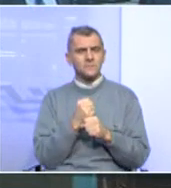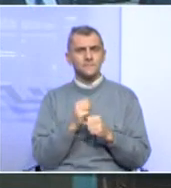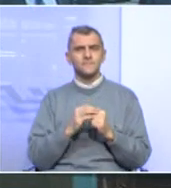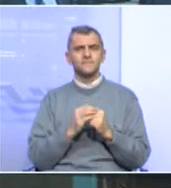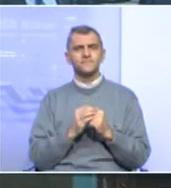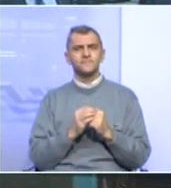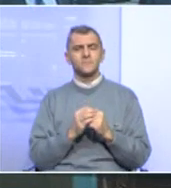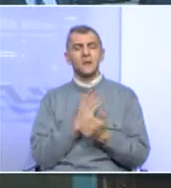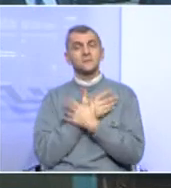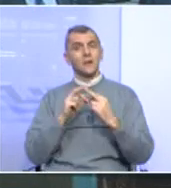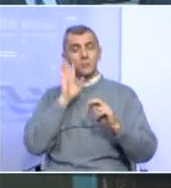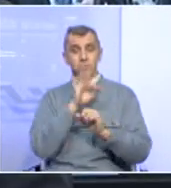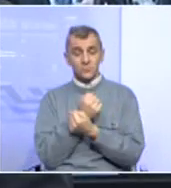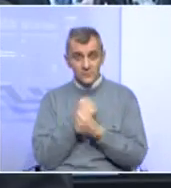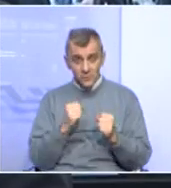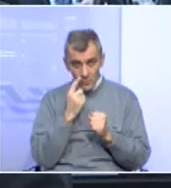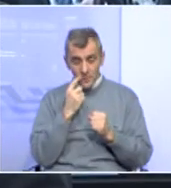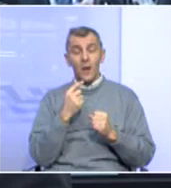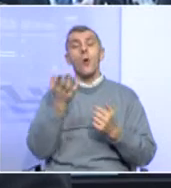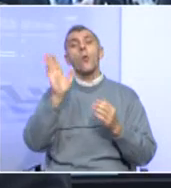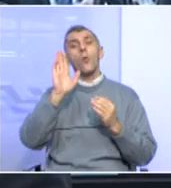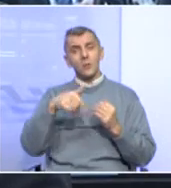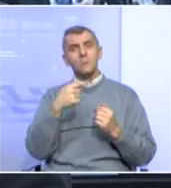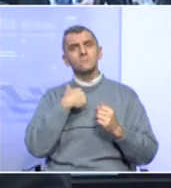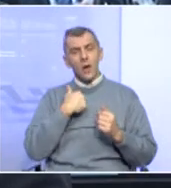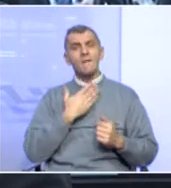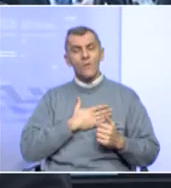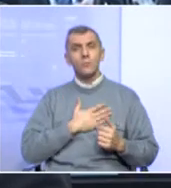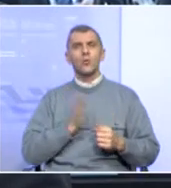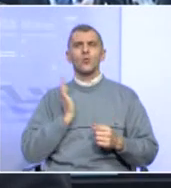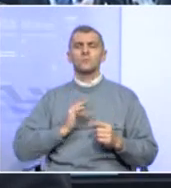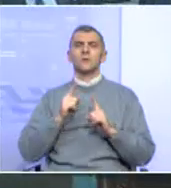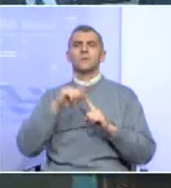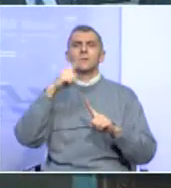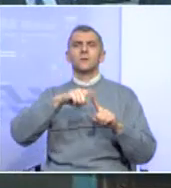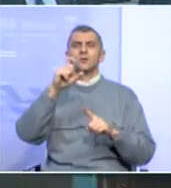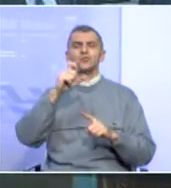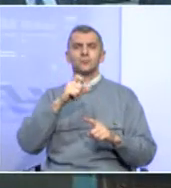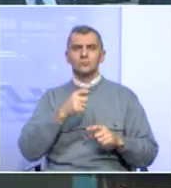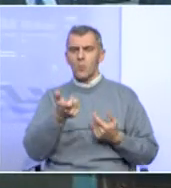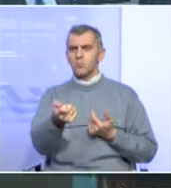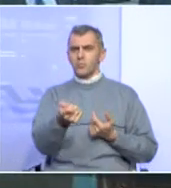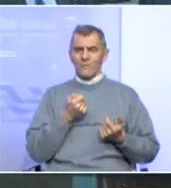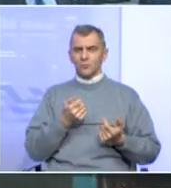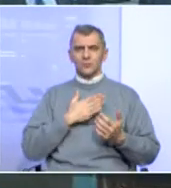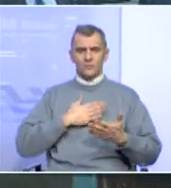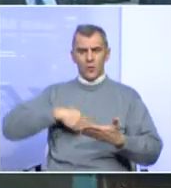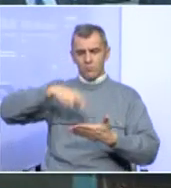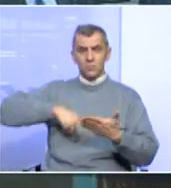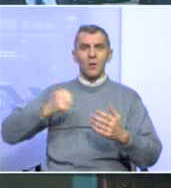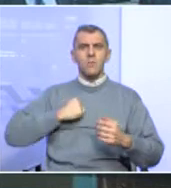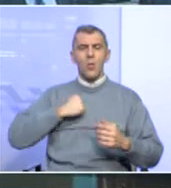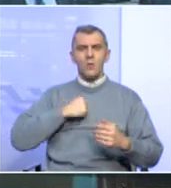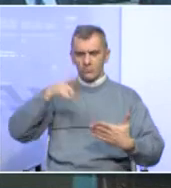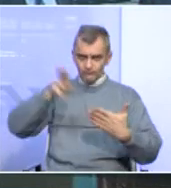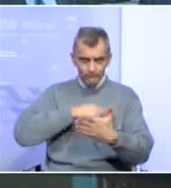za Bosnu i Hercegovinu, onda bi ja volio da gospodin Tihić povuče svoj potpis sa Banja Luke